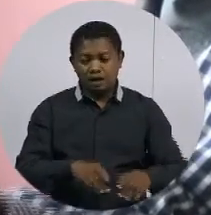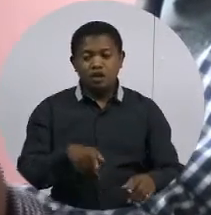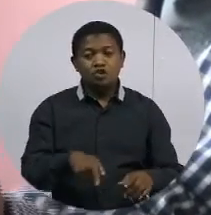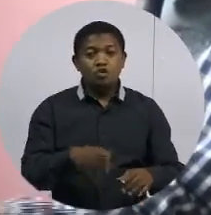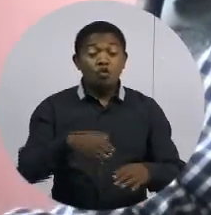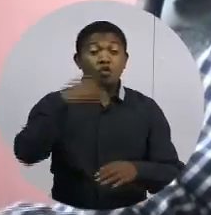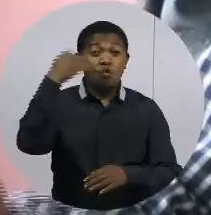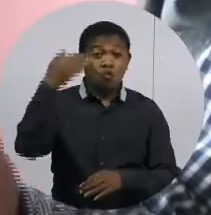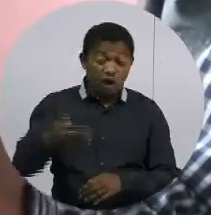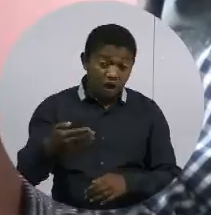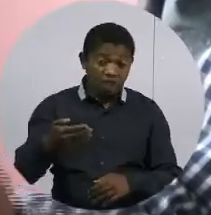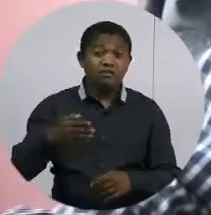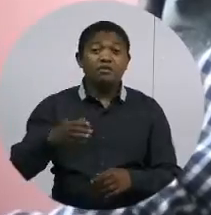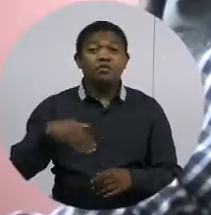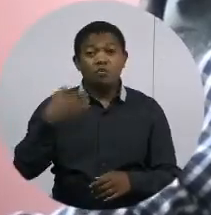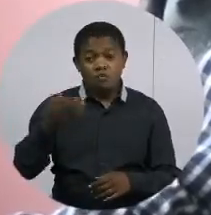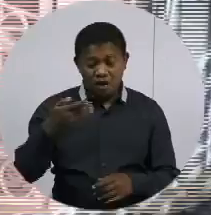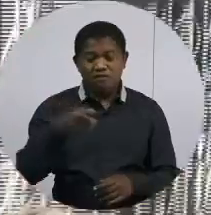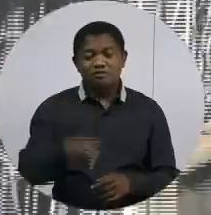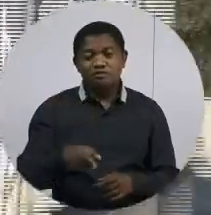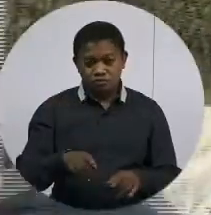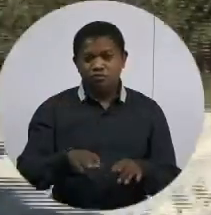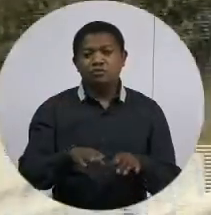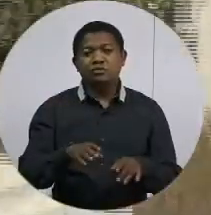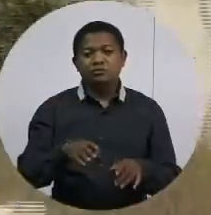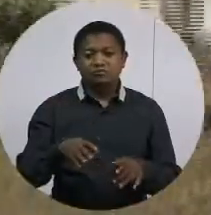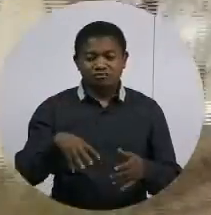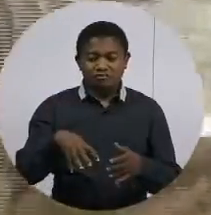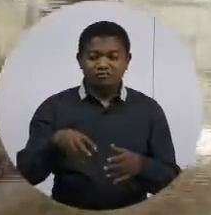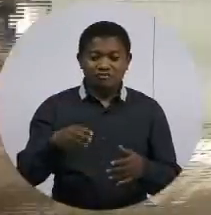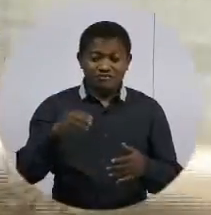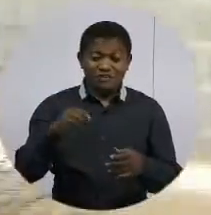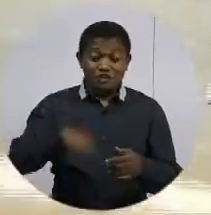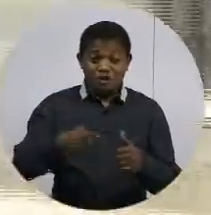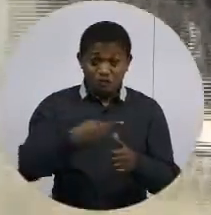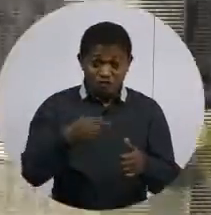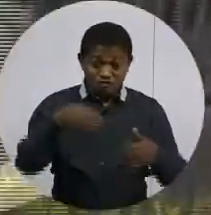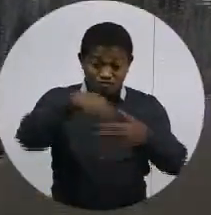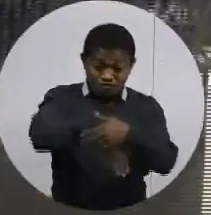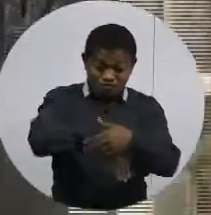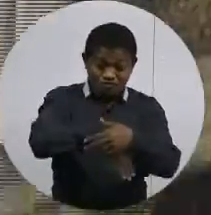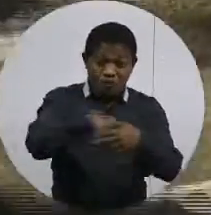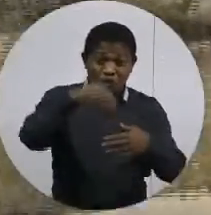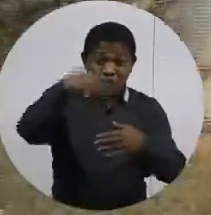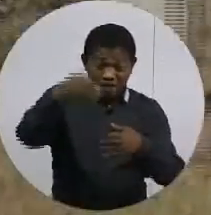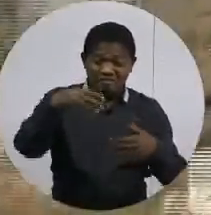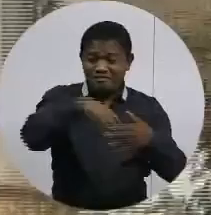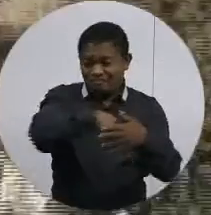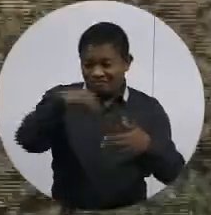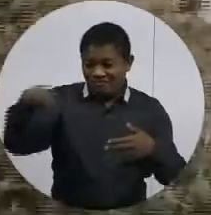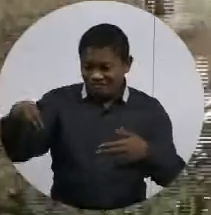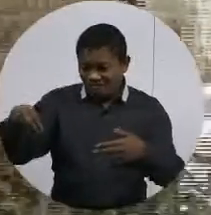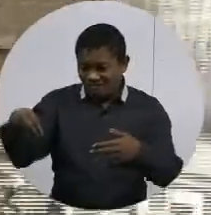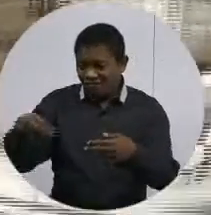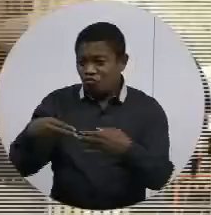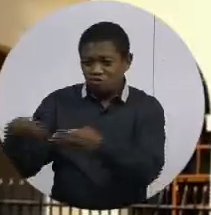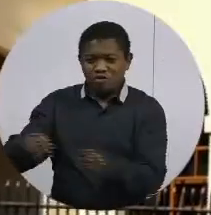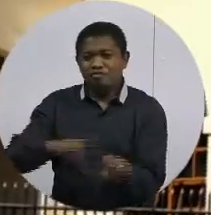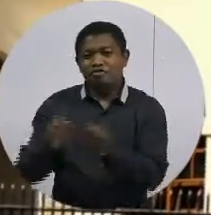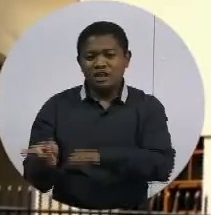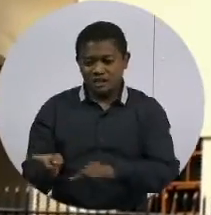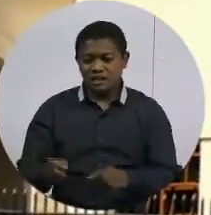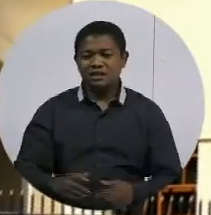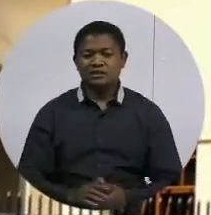razana hoentiny a any amin'ny tanyny razaka. Ho andreo fianakaviana izay misafidy ny anajana tanteraka ny razana ho anjanahary dia afa indray ny fomba arahana